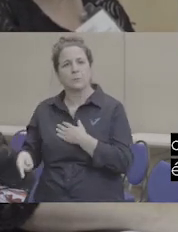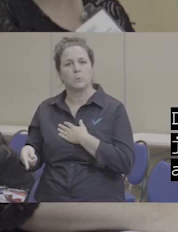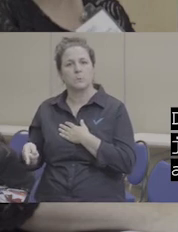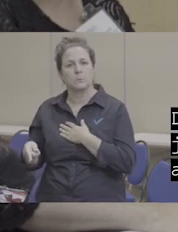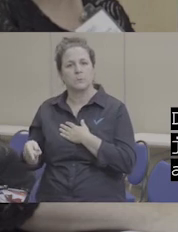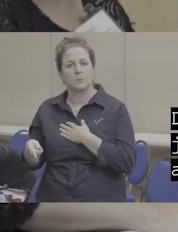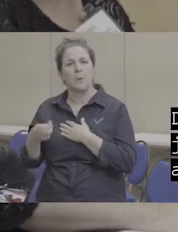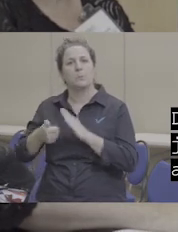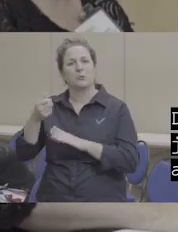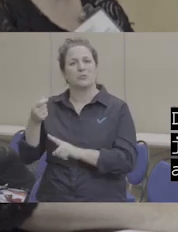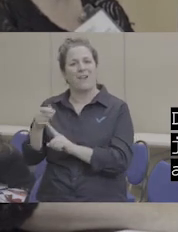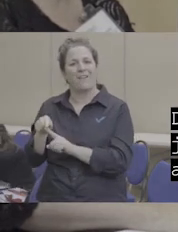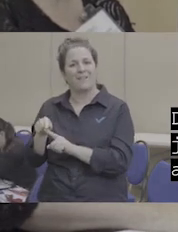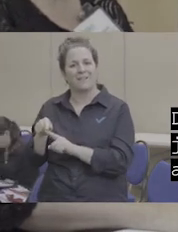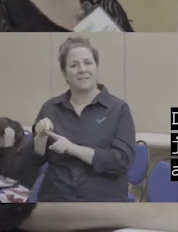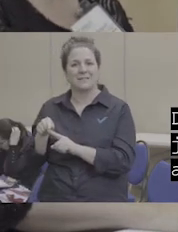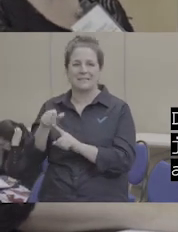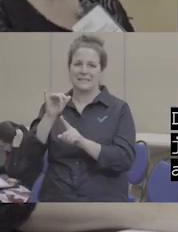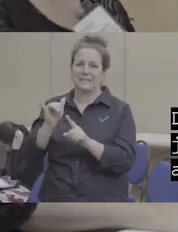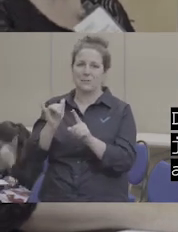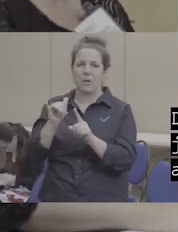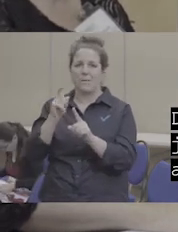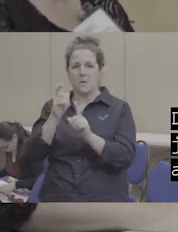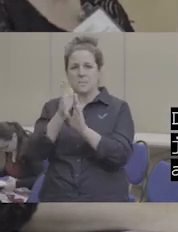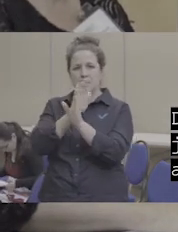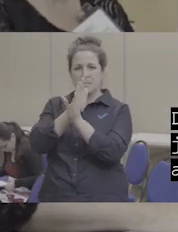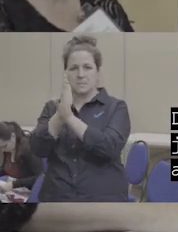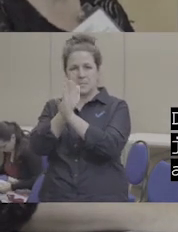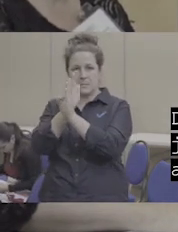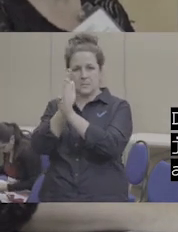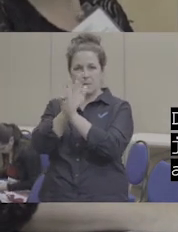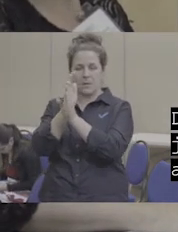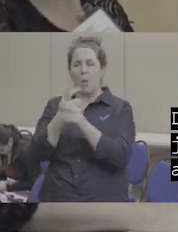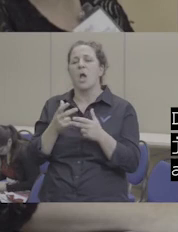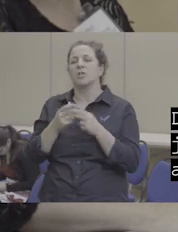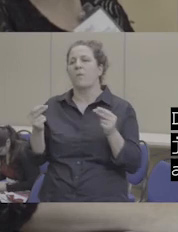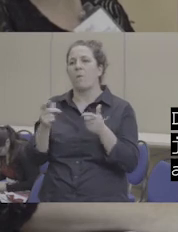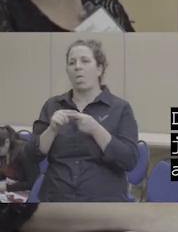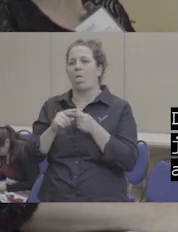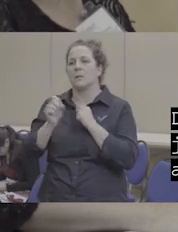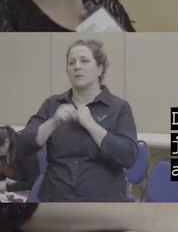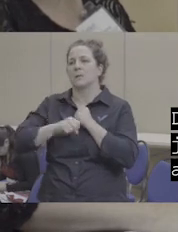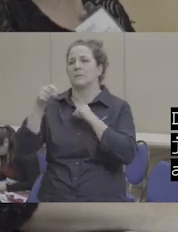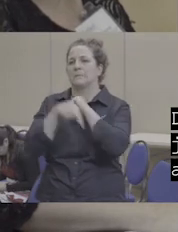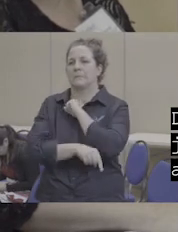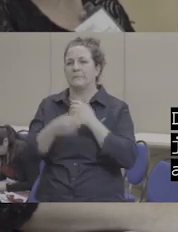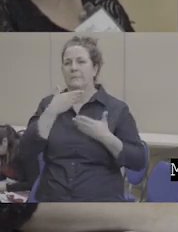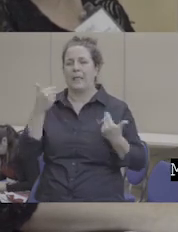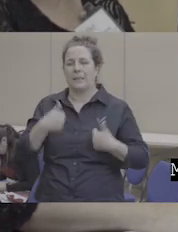dispendieuses. Fait que c'est là-dedans que ça joue. Je ne veux pas vous perdre avec ce discours